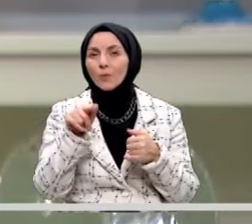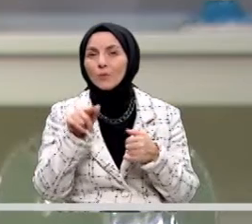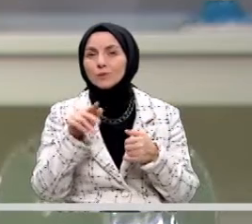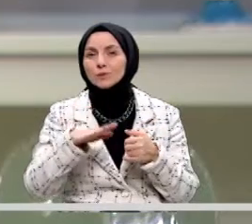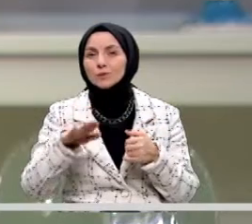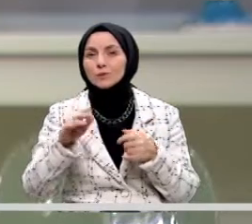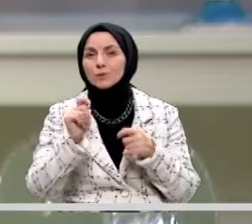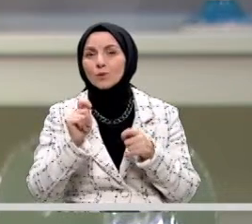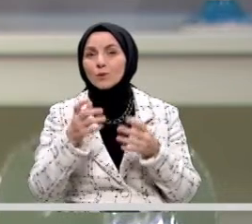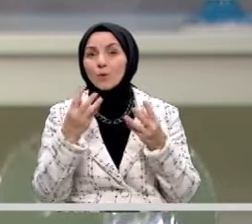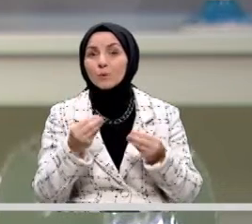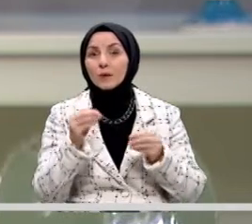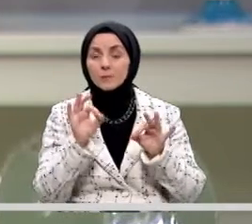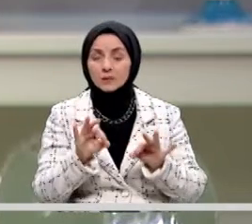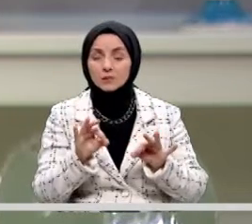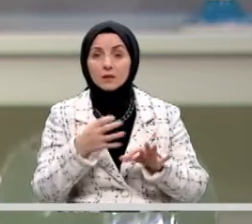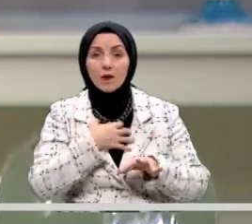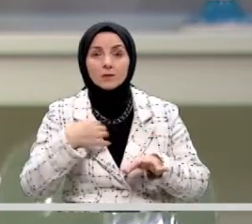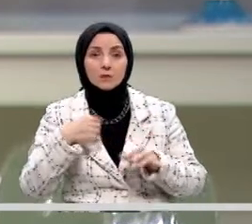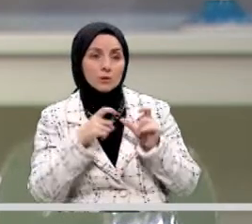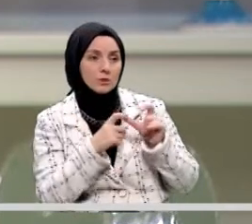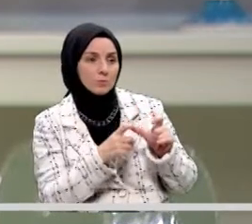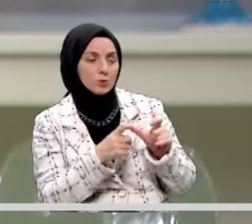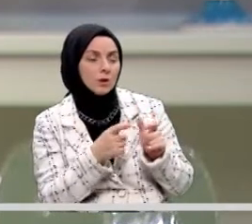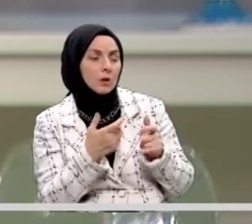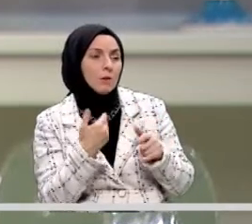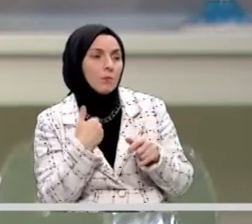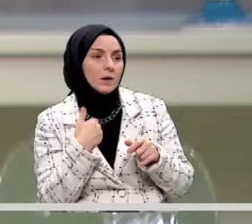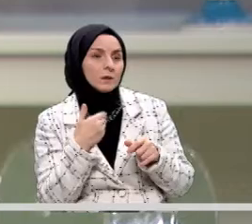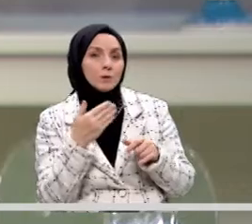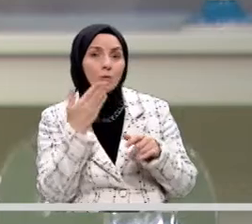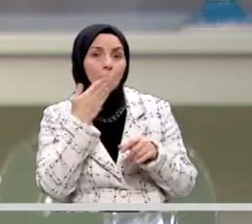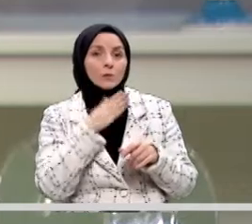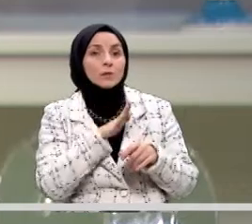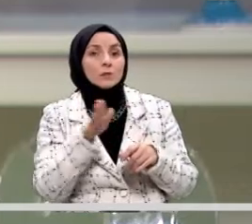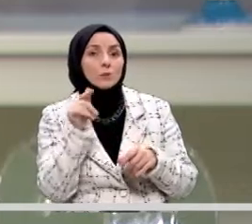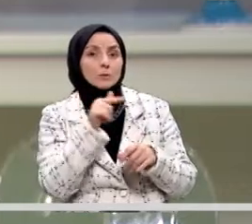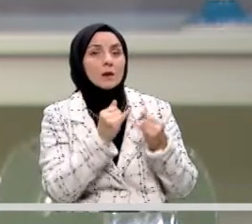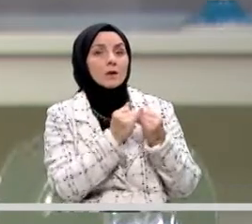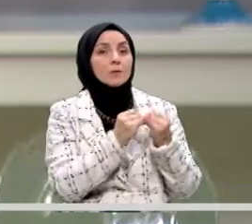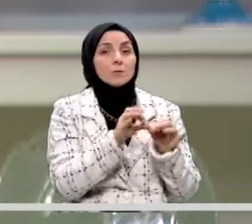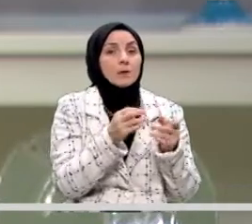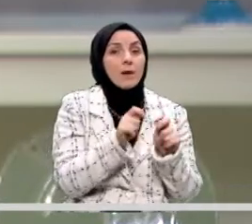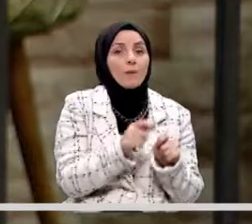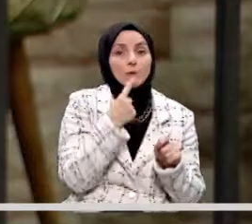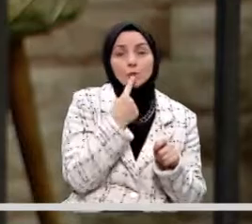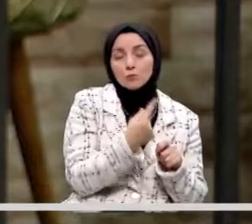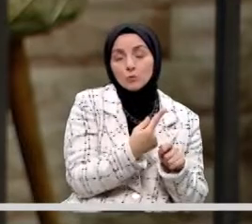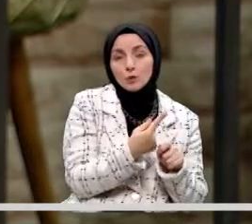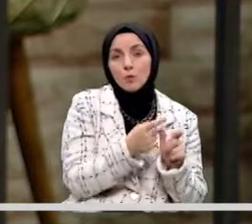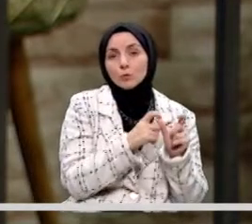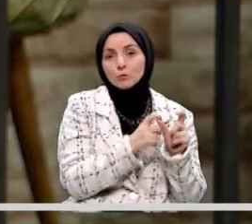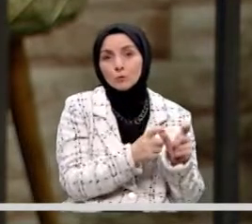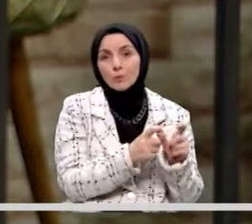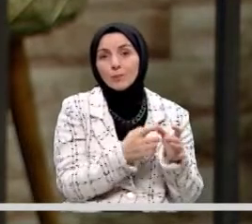annesine Anne ben Siz evde ne yapıyorsunuz Çok merak ediyorum çok merak ediyorum ben gidince siz burada ne yapıyorsunuz dolar Çünkü evdekiler ona göre mutluluk